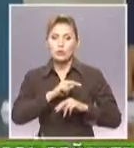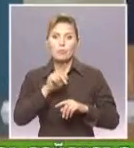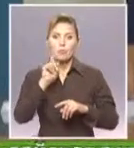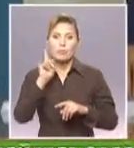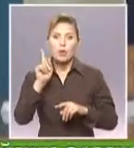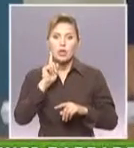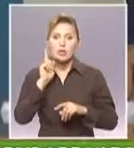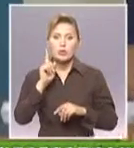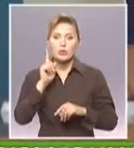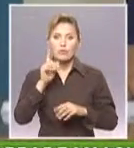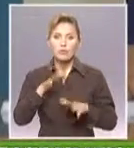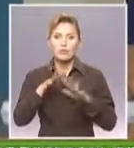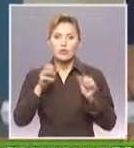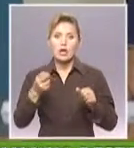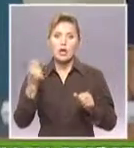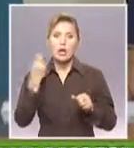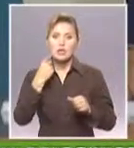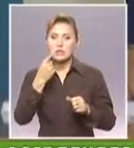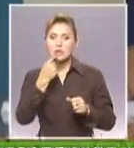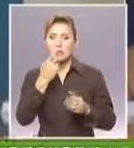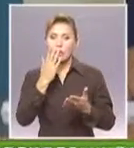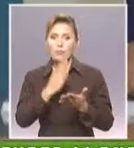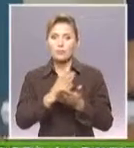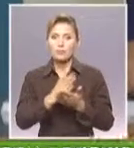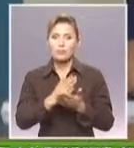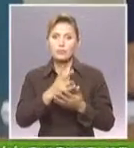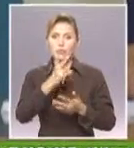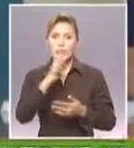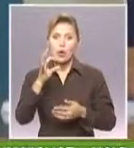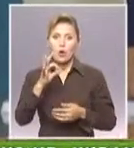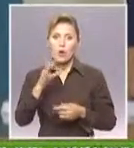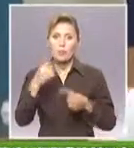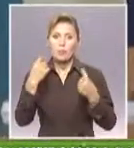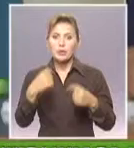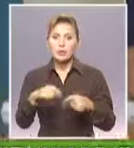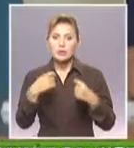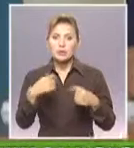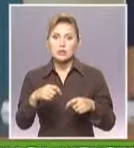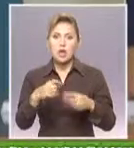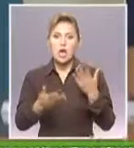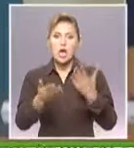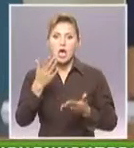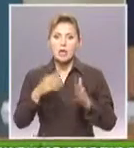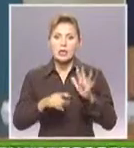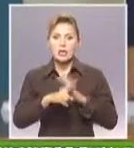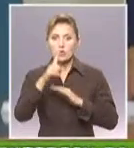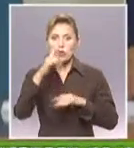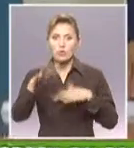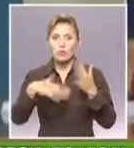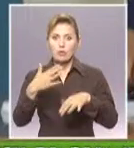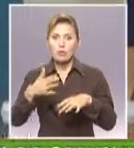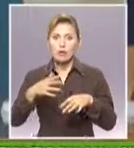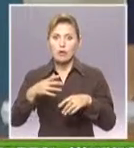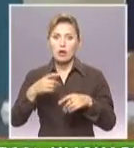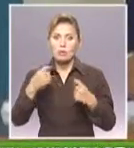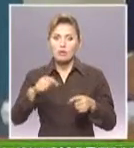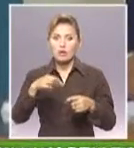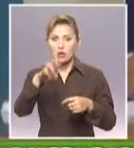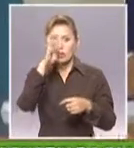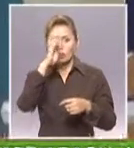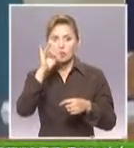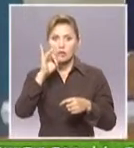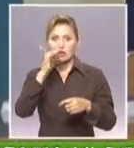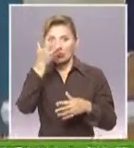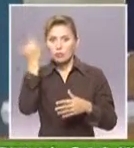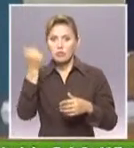Молодой, владеет английским языком. Но бизнес, если начнешь путать карман бизнеса с государством,